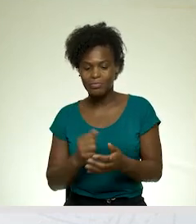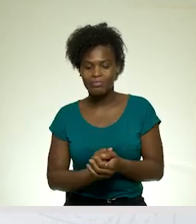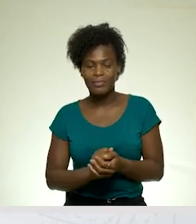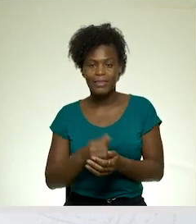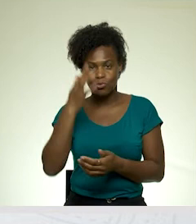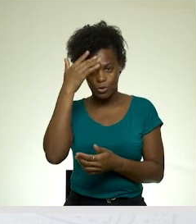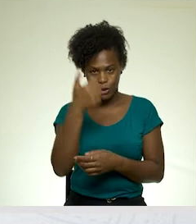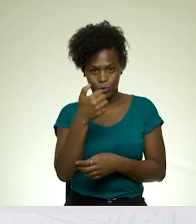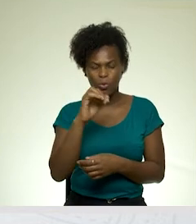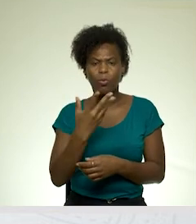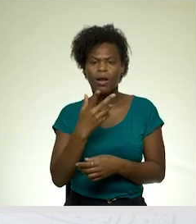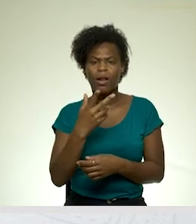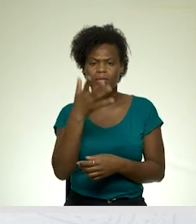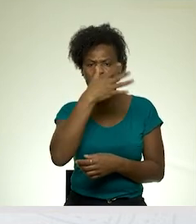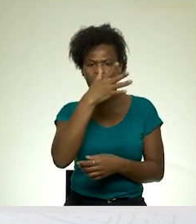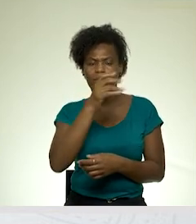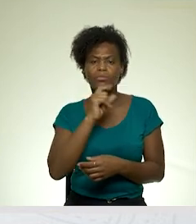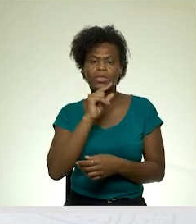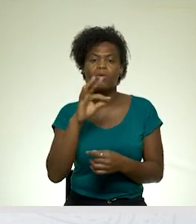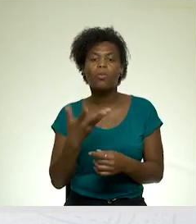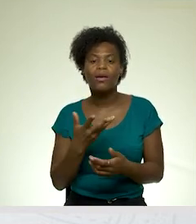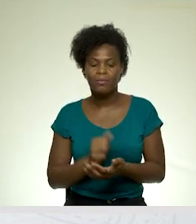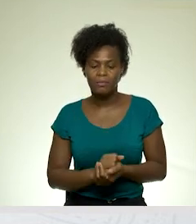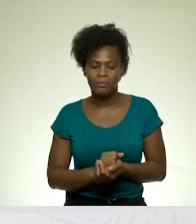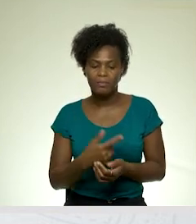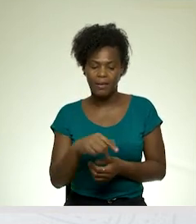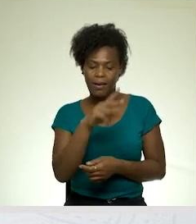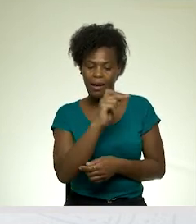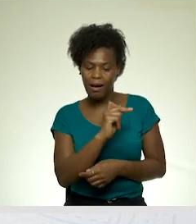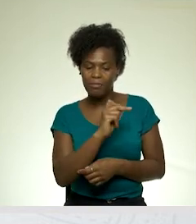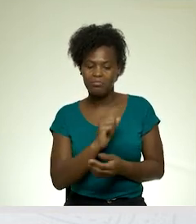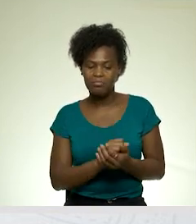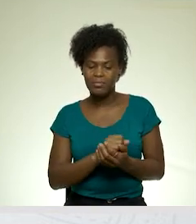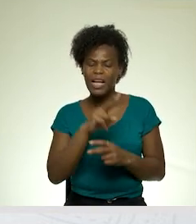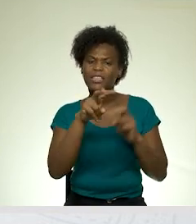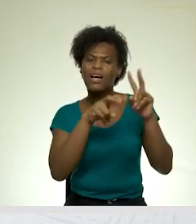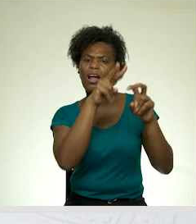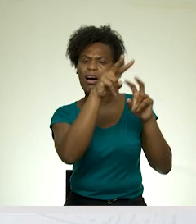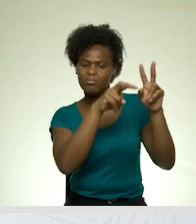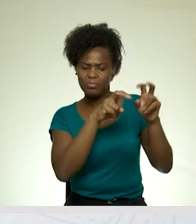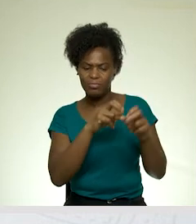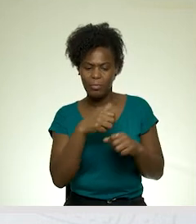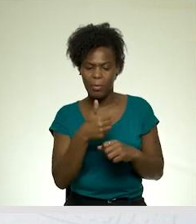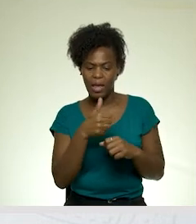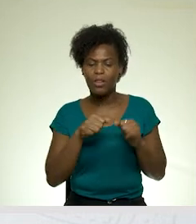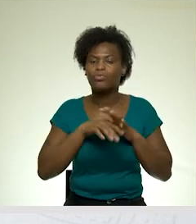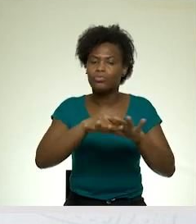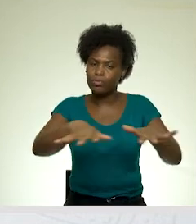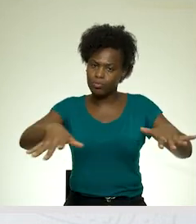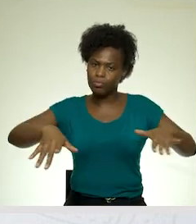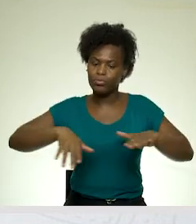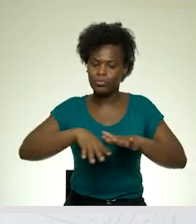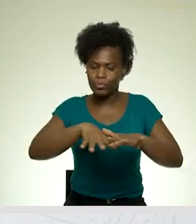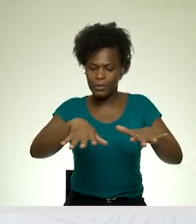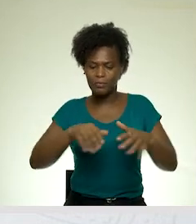l'activité possible? Option A, l'escalade. B, la natation. C,